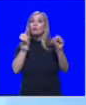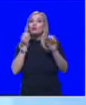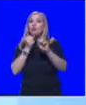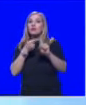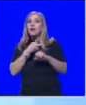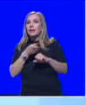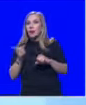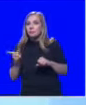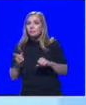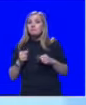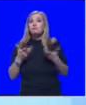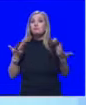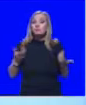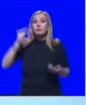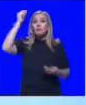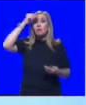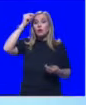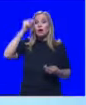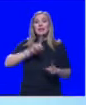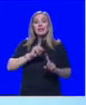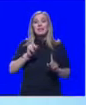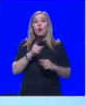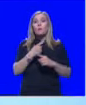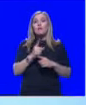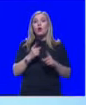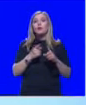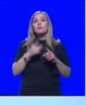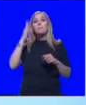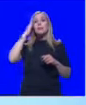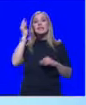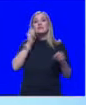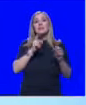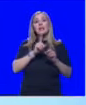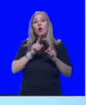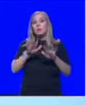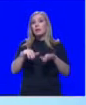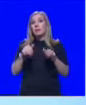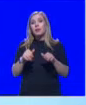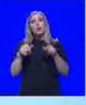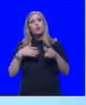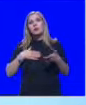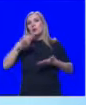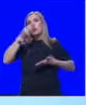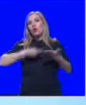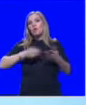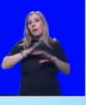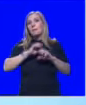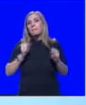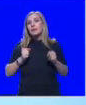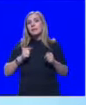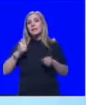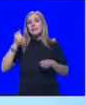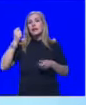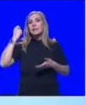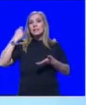посолствата. Само, че България се управлява не от Министерски съвет и не от парламента. Тук се сключва договор без санкция на парламента.